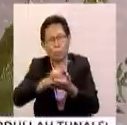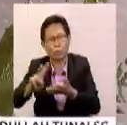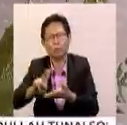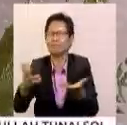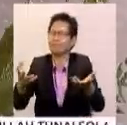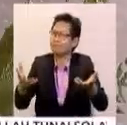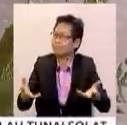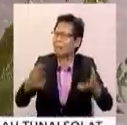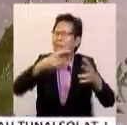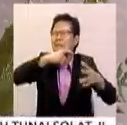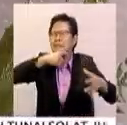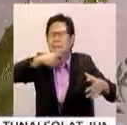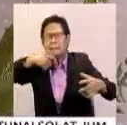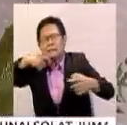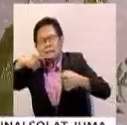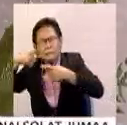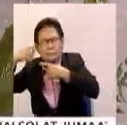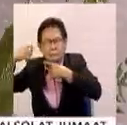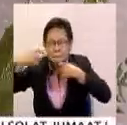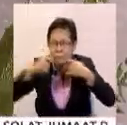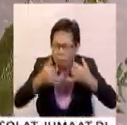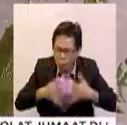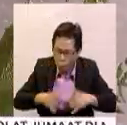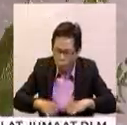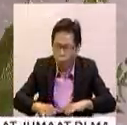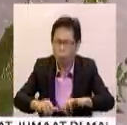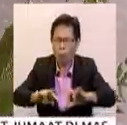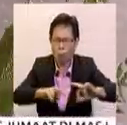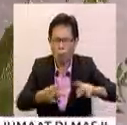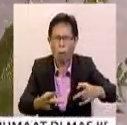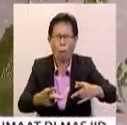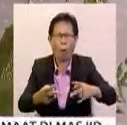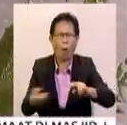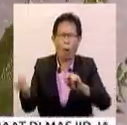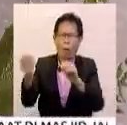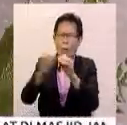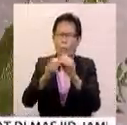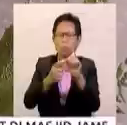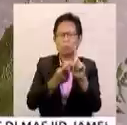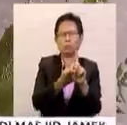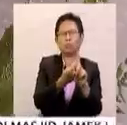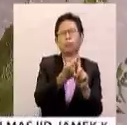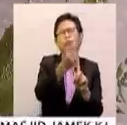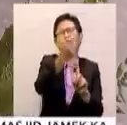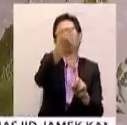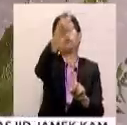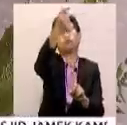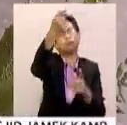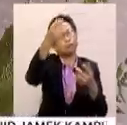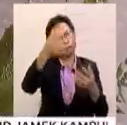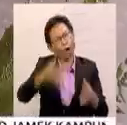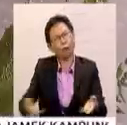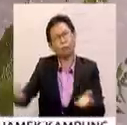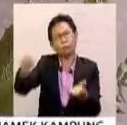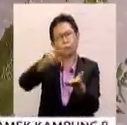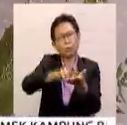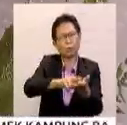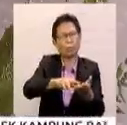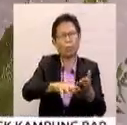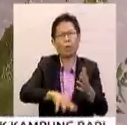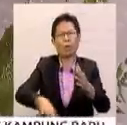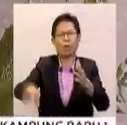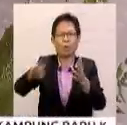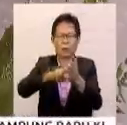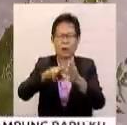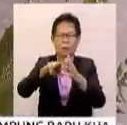situasi kering yang berlanjutan ini telah menyebabkan peningkatan suhu maksimum harian dicatatkan di beberapa